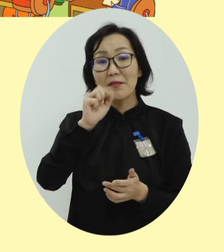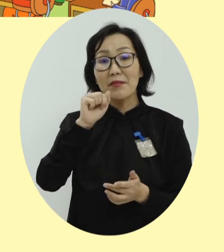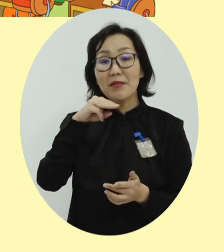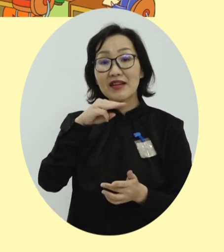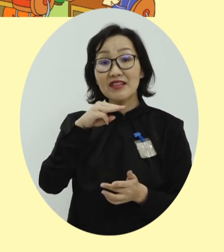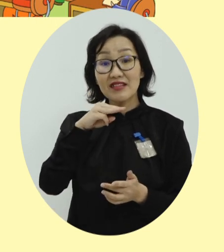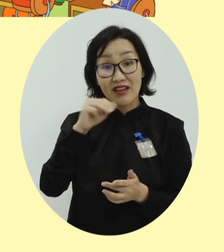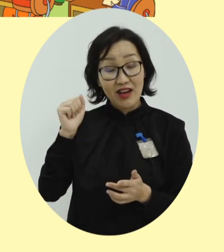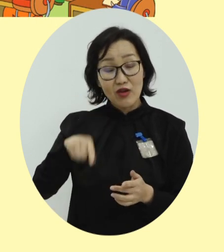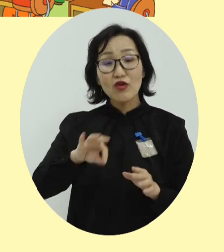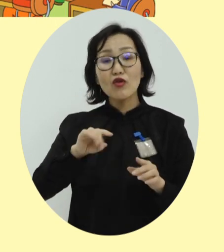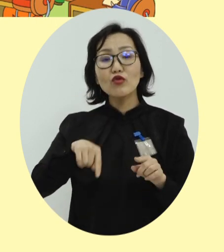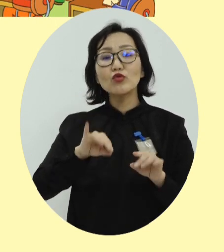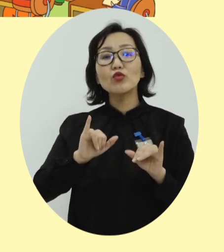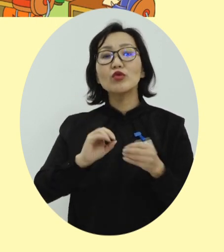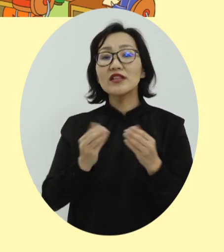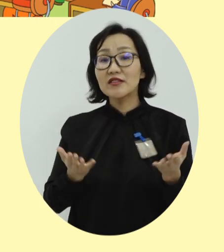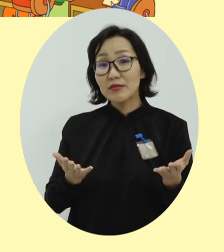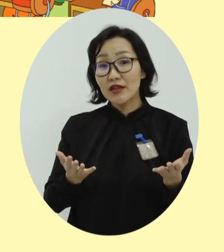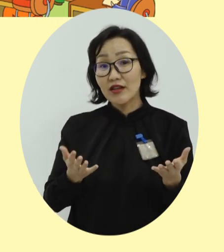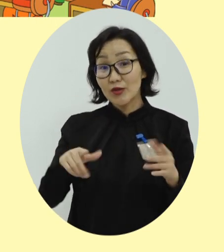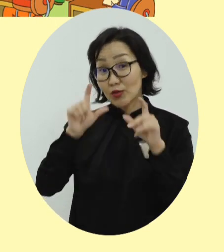Бата өнөөдөр юу хийснийг бүгдээрээ зургаас харж байна.